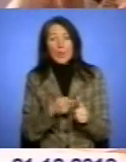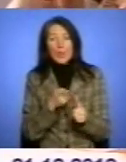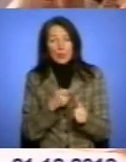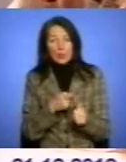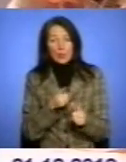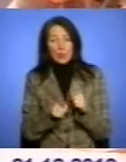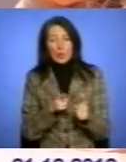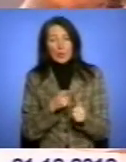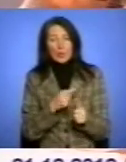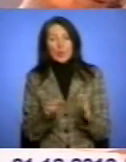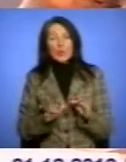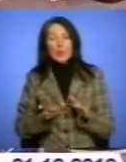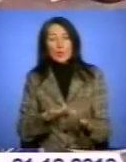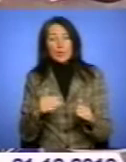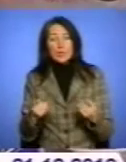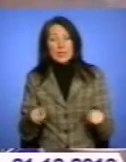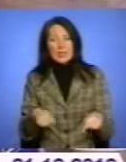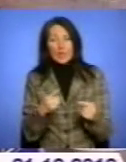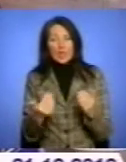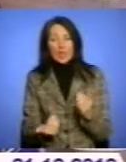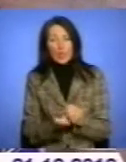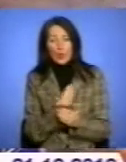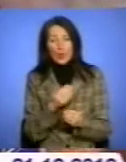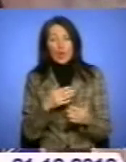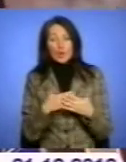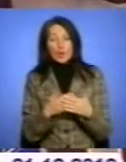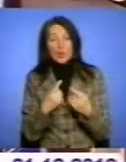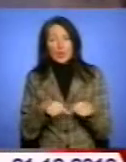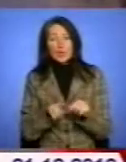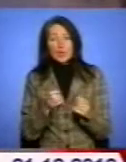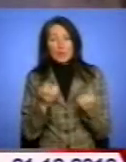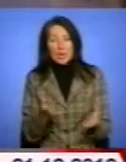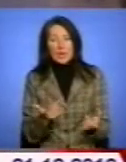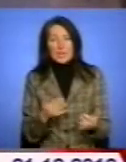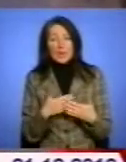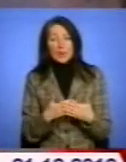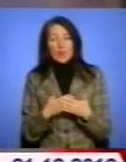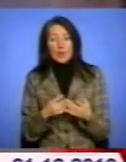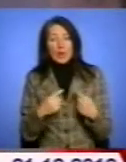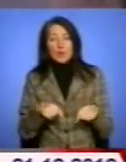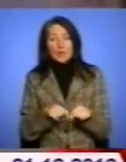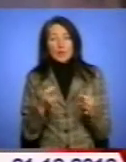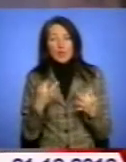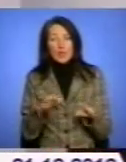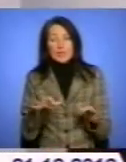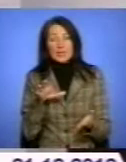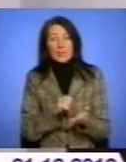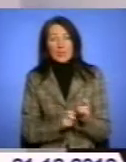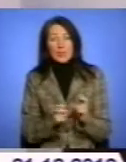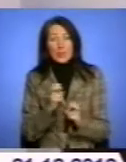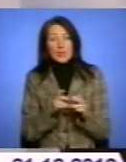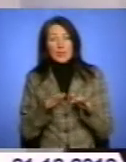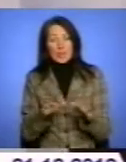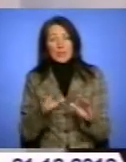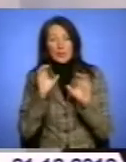нової громадської організації буде спрощеною, а ще громадським організаціям дозволяється займатися підприємницькою діяльністю. Закон